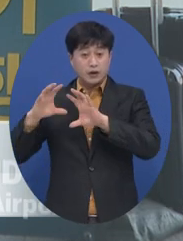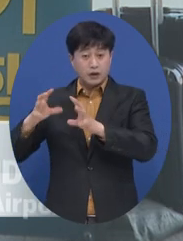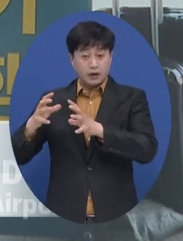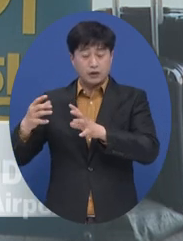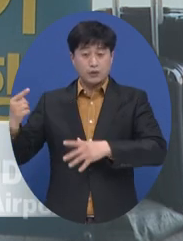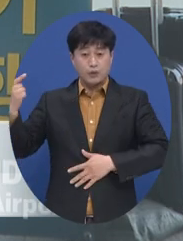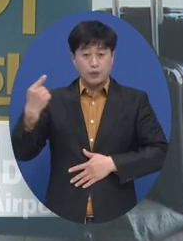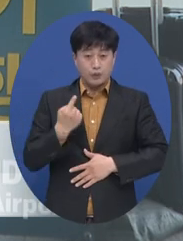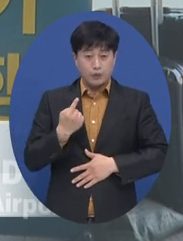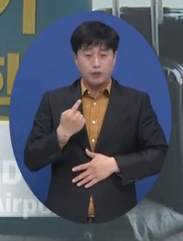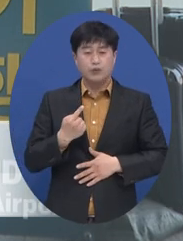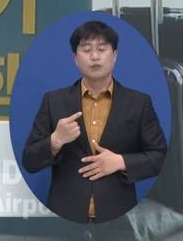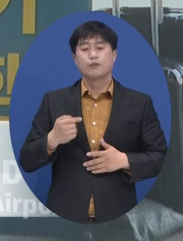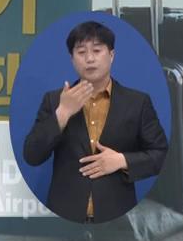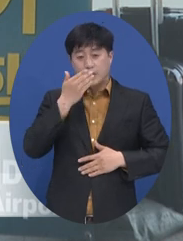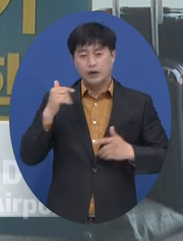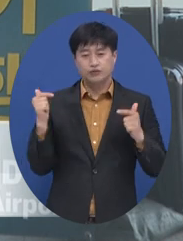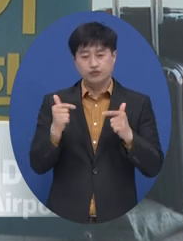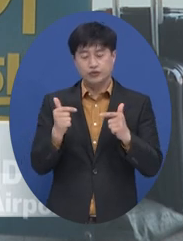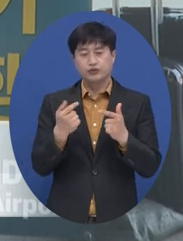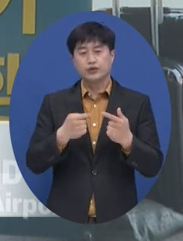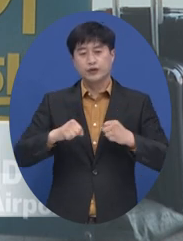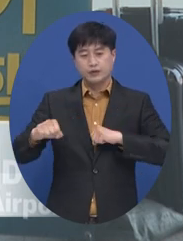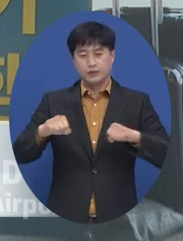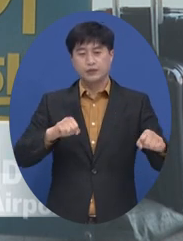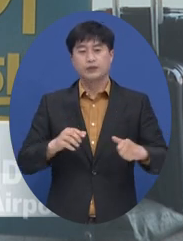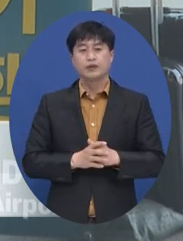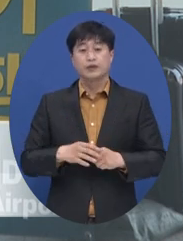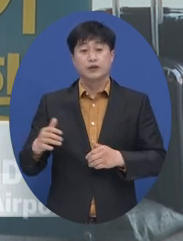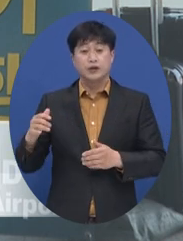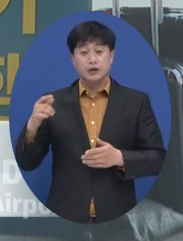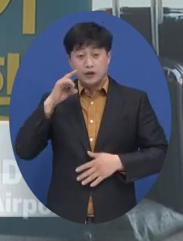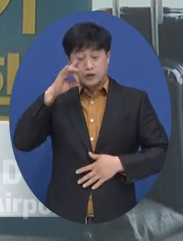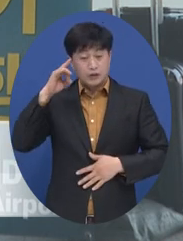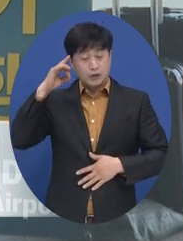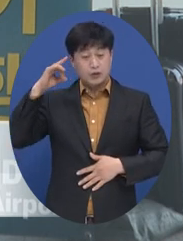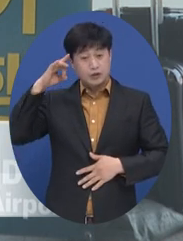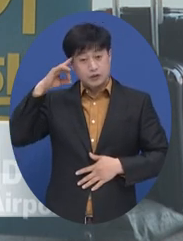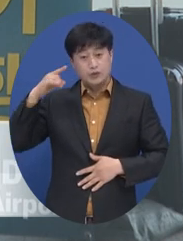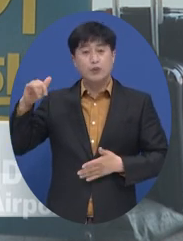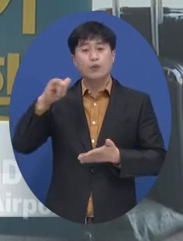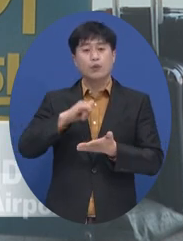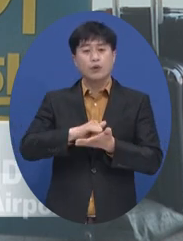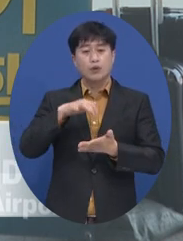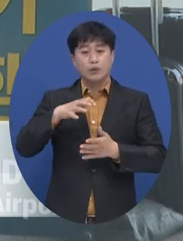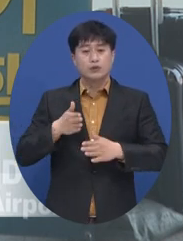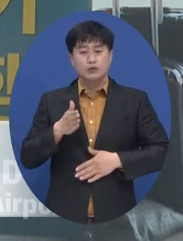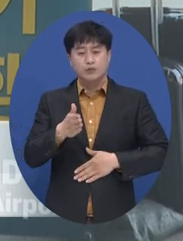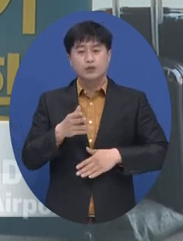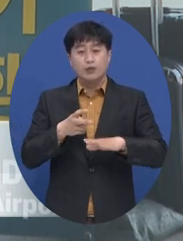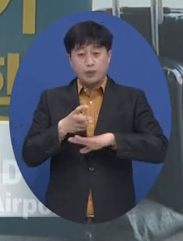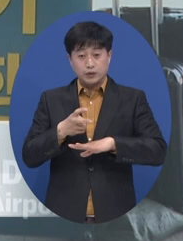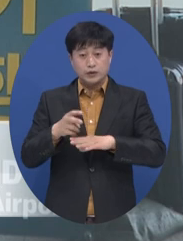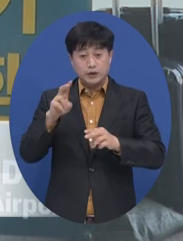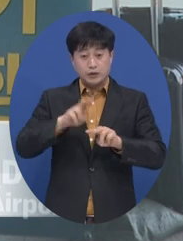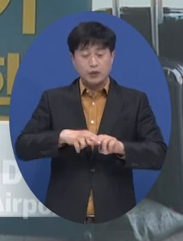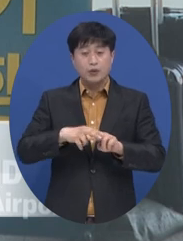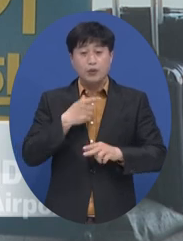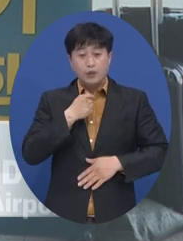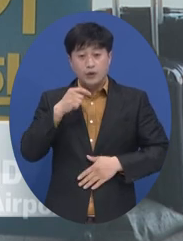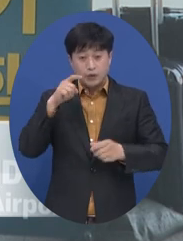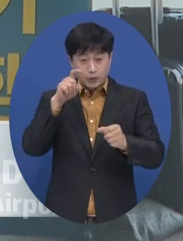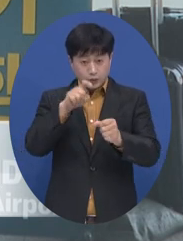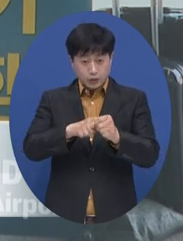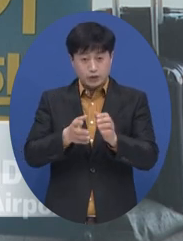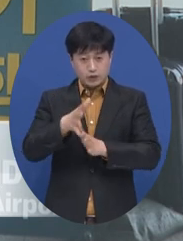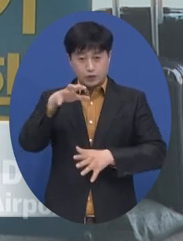유입 가능성을 줄이기 위한 조치입니다. 인천공항에 준비된 경기도민 전용 버스를 타면 입국자가 원하는